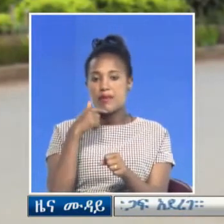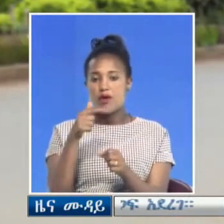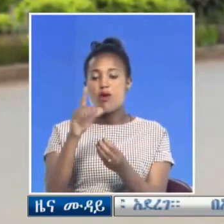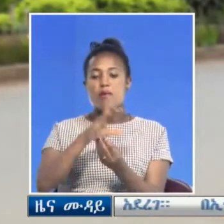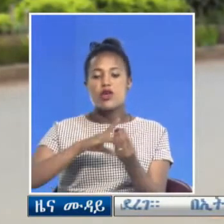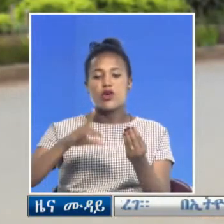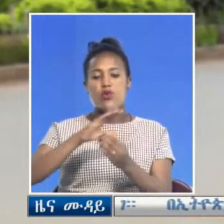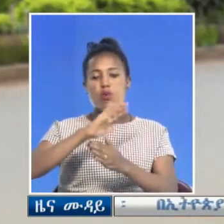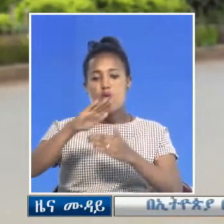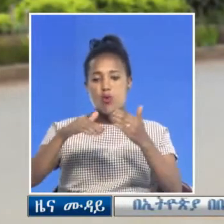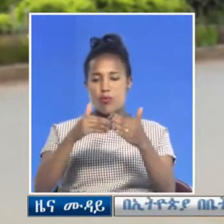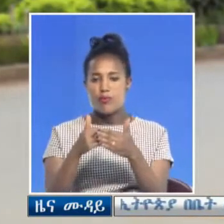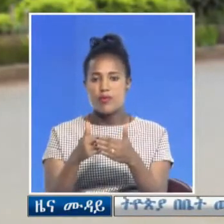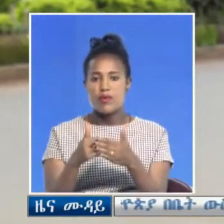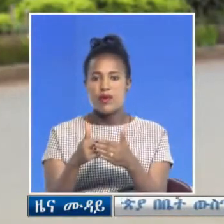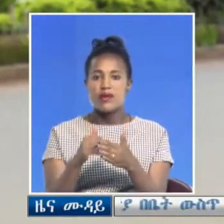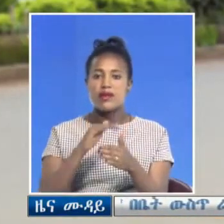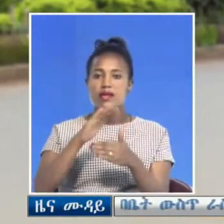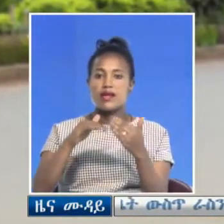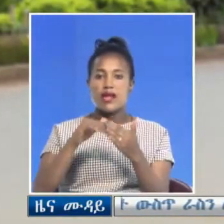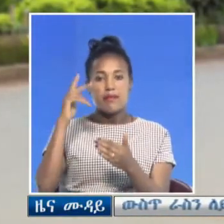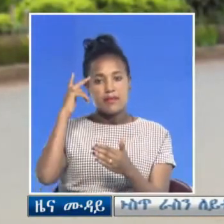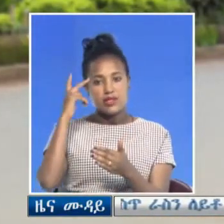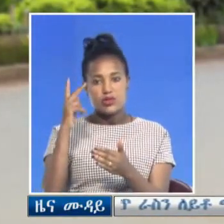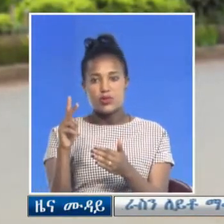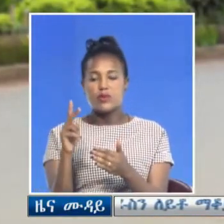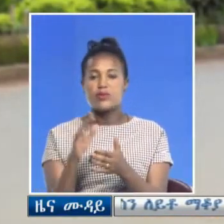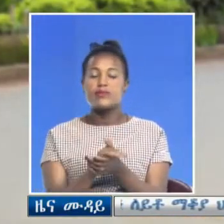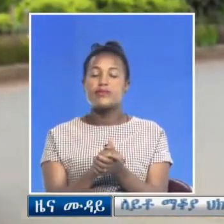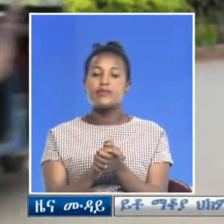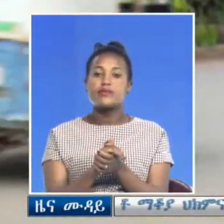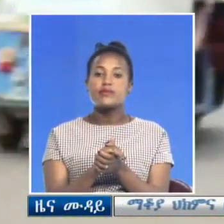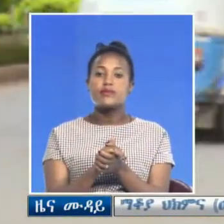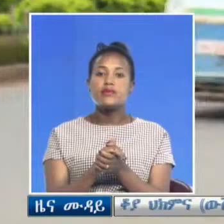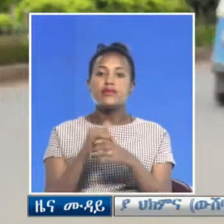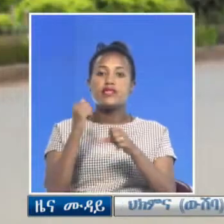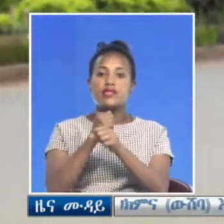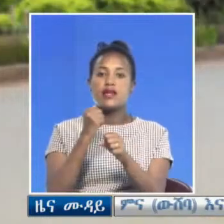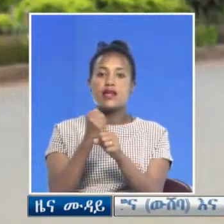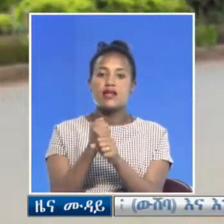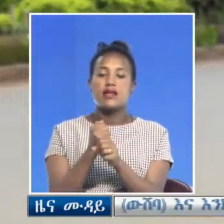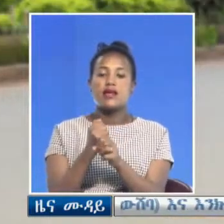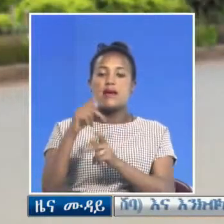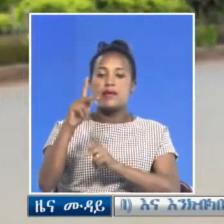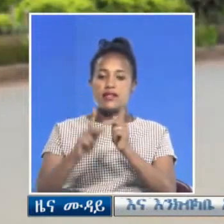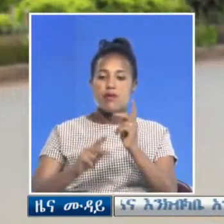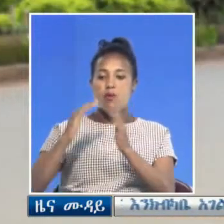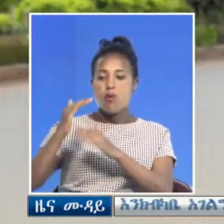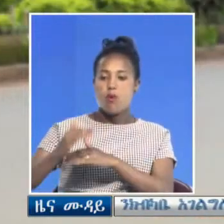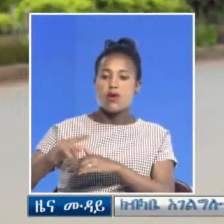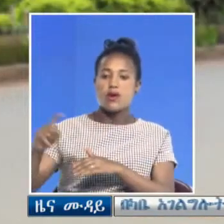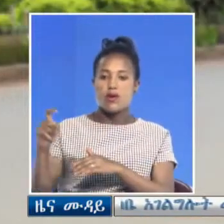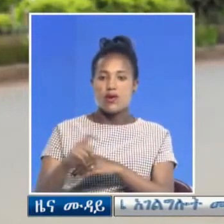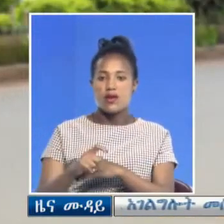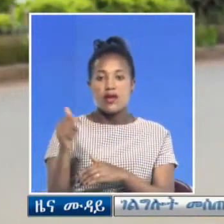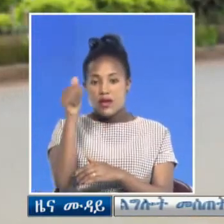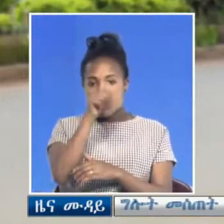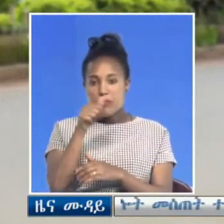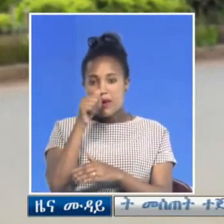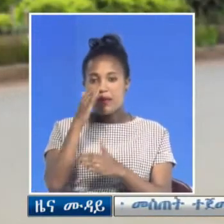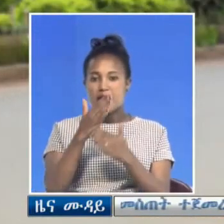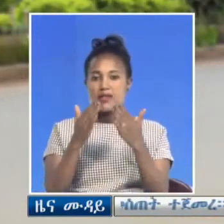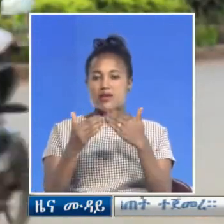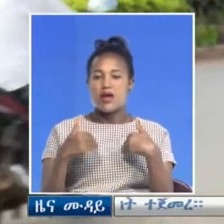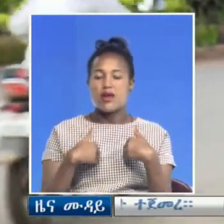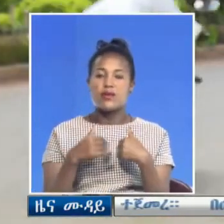ለየክልሉ ሁሉም እንደ ጠቅላይ ሚኒስትሩ አይነት ስራ እየሰራ ከህብረተሰቡ ጎን ከሆነ ኢትዮጵያ ትልቅ ደረጃ